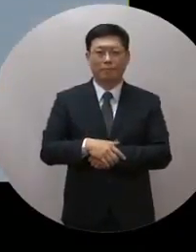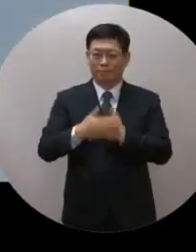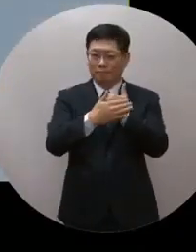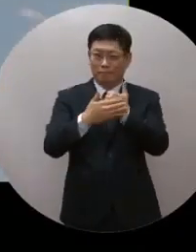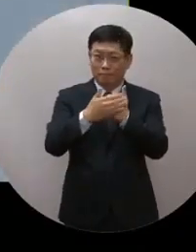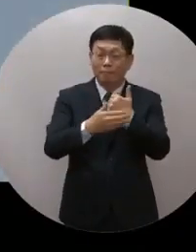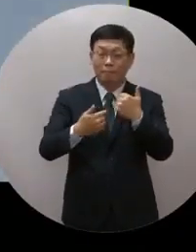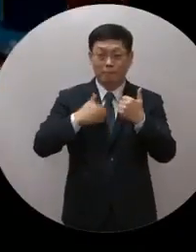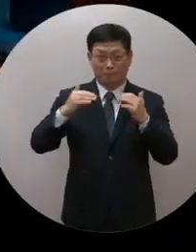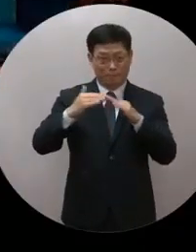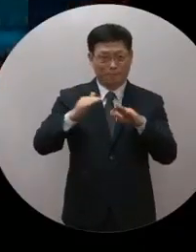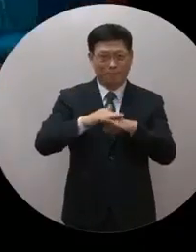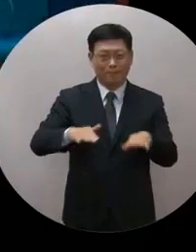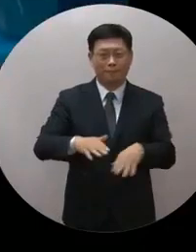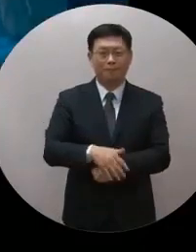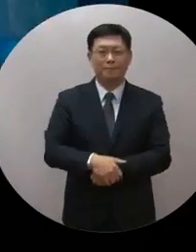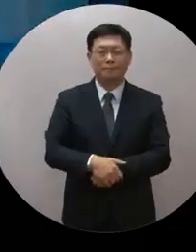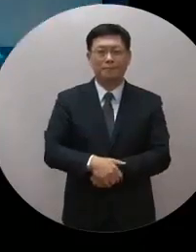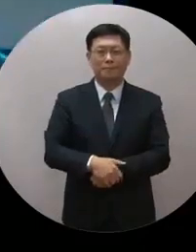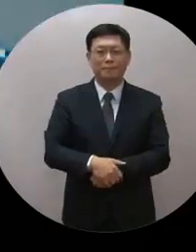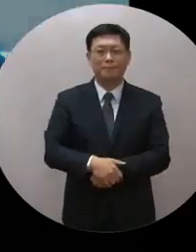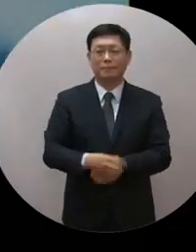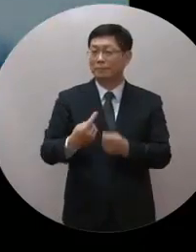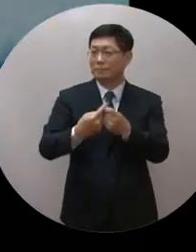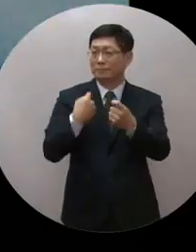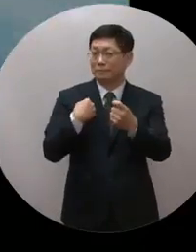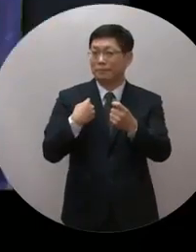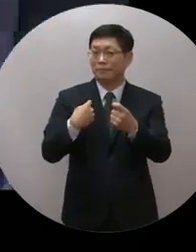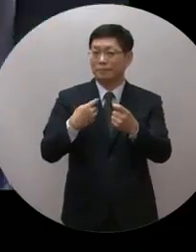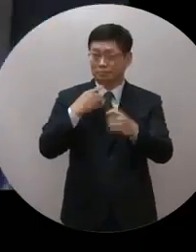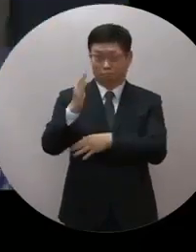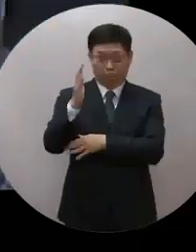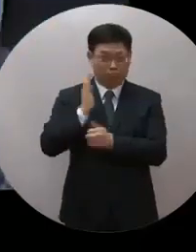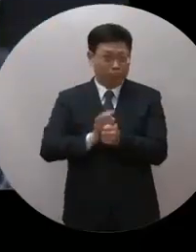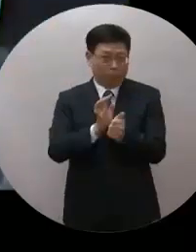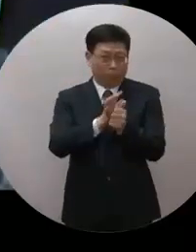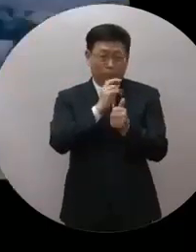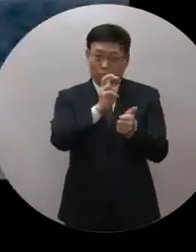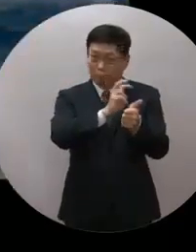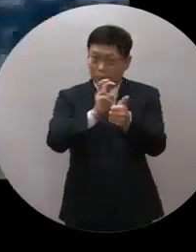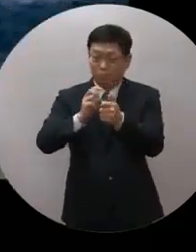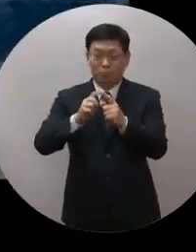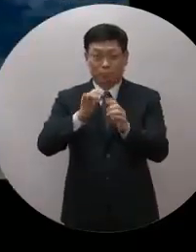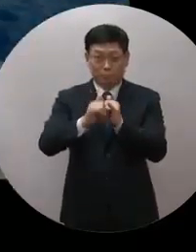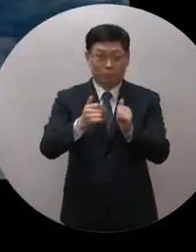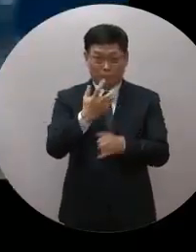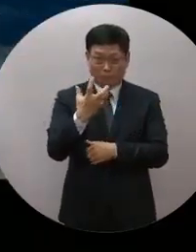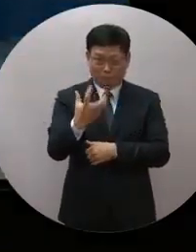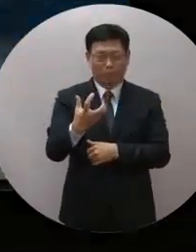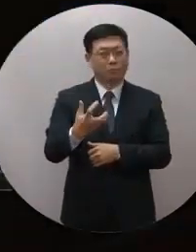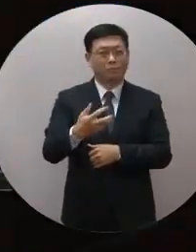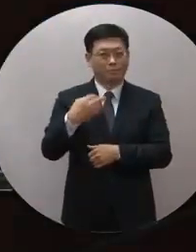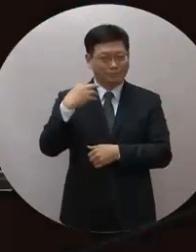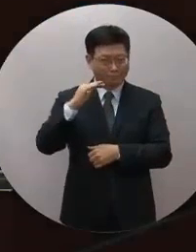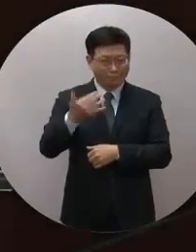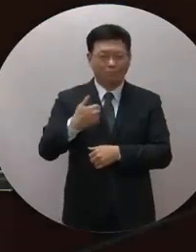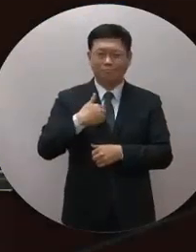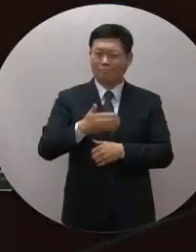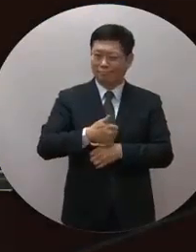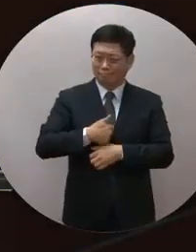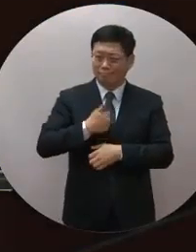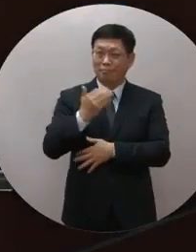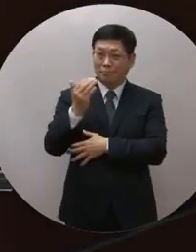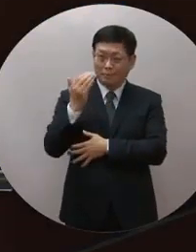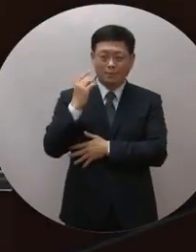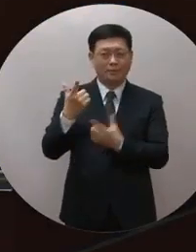维护国家的安全。去年政府推出照顾人民措施最多，但国家财